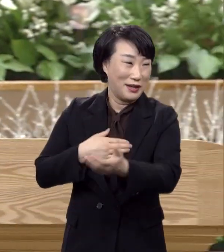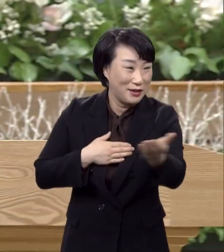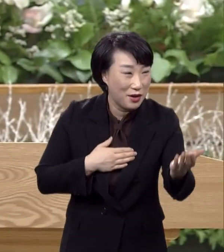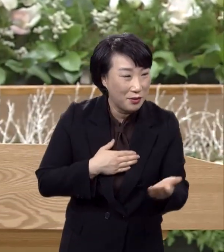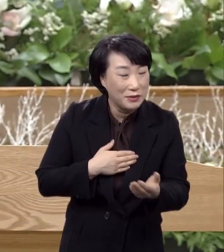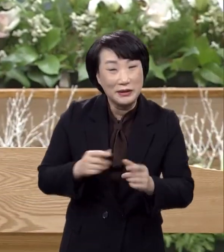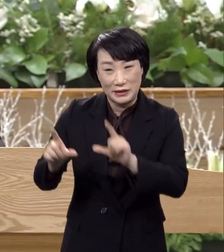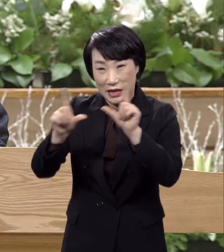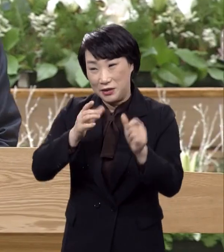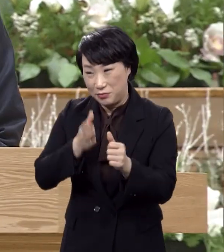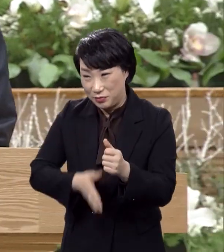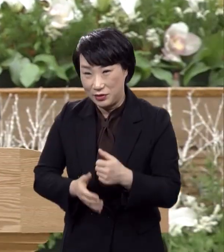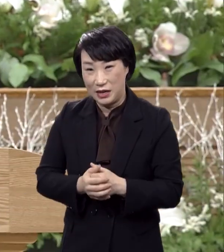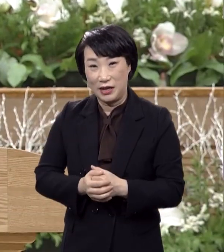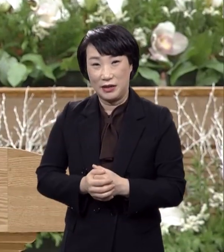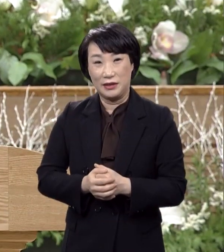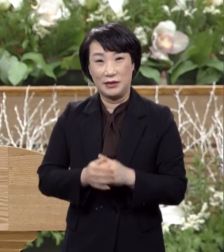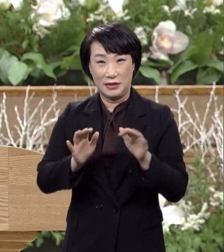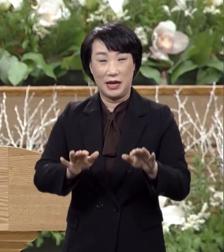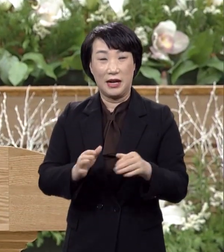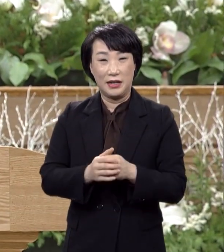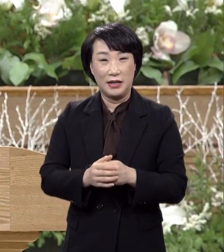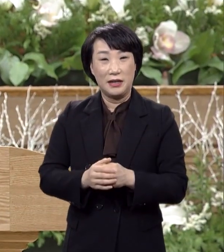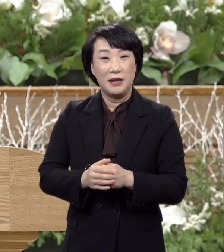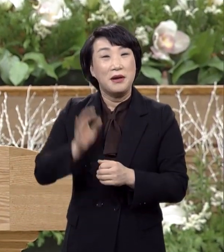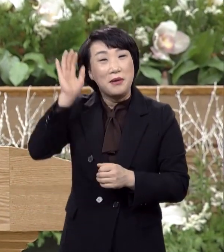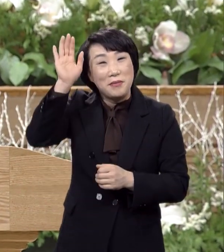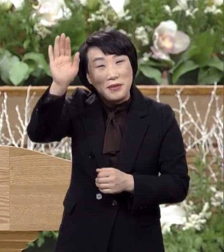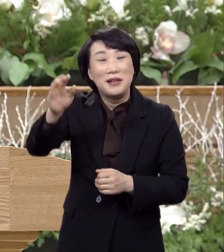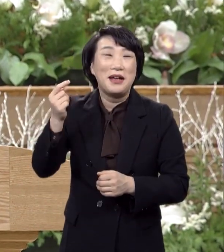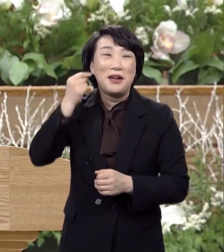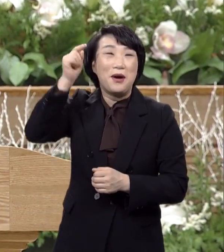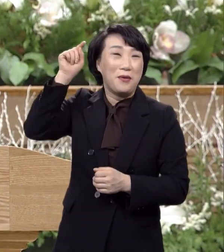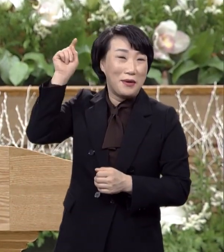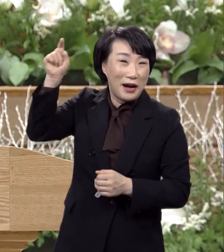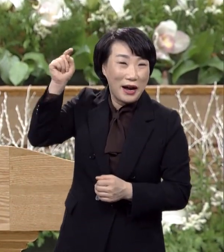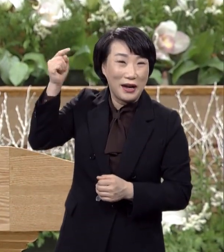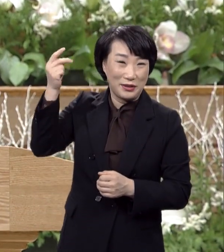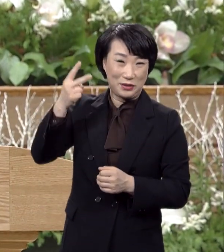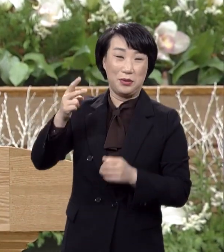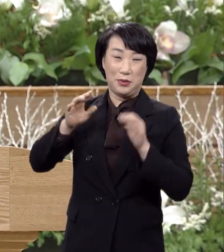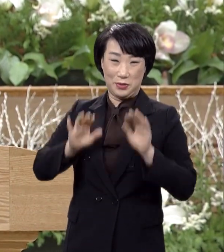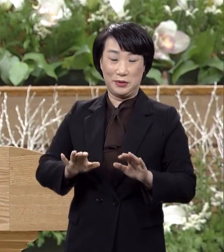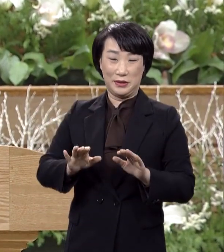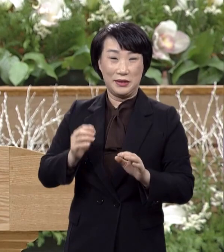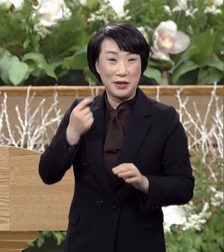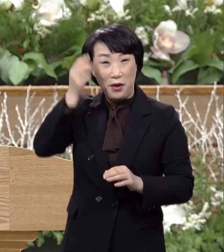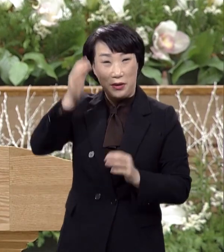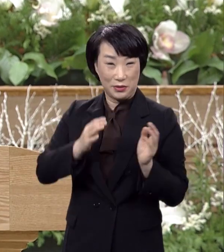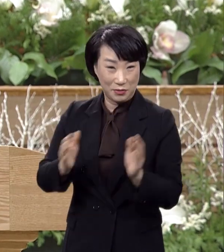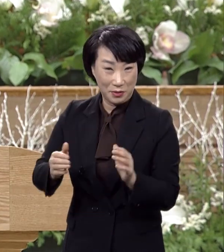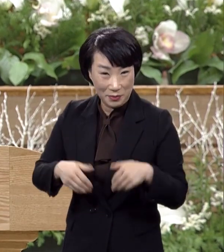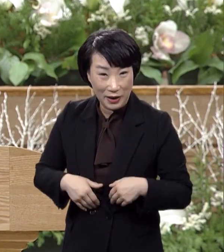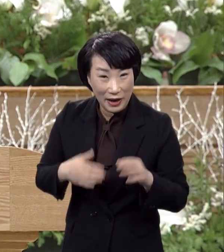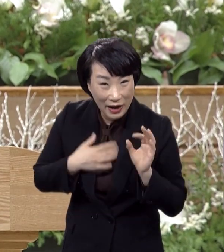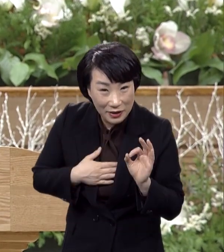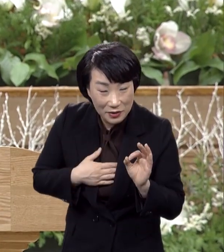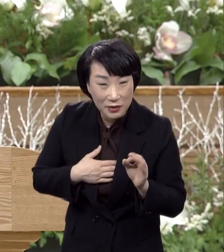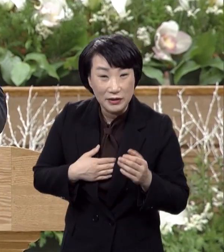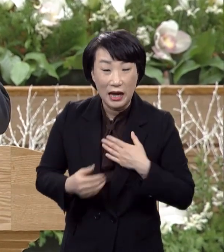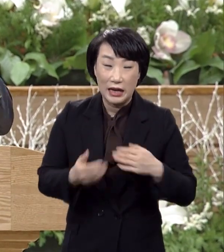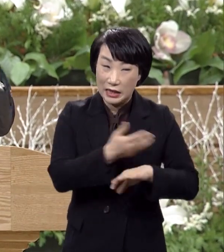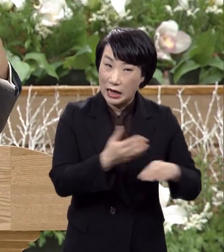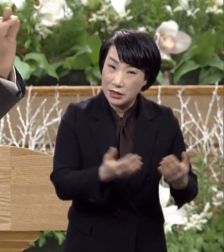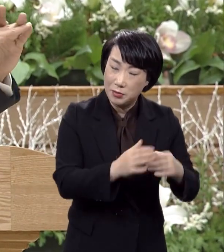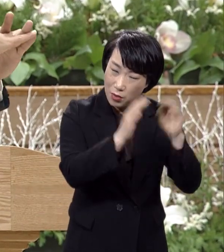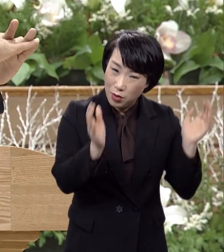여러분들이 살면서 다음 날의 영광을, 그리고 오늘의 영광을, 내가 다른